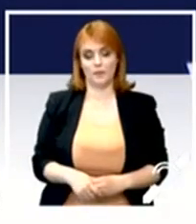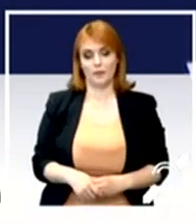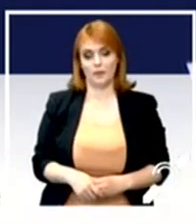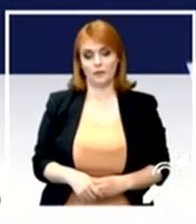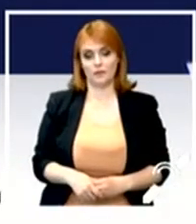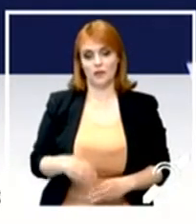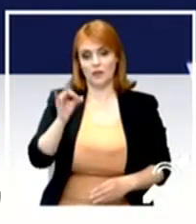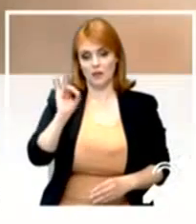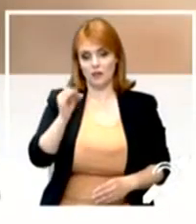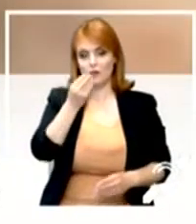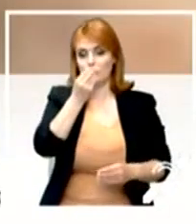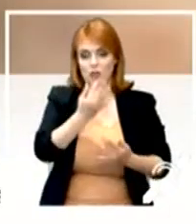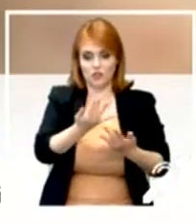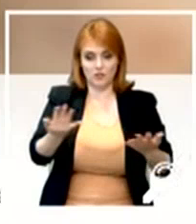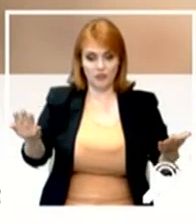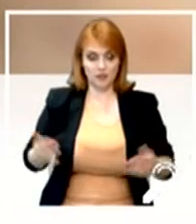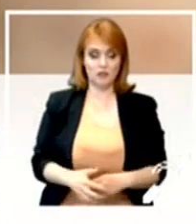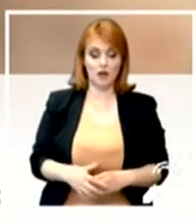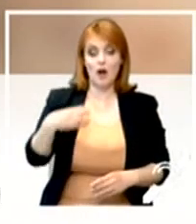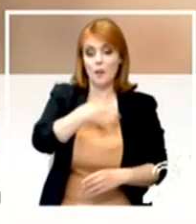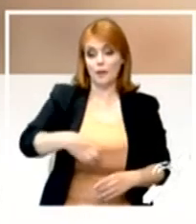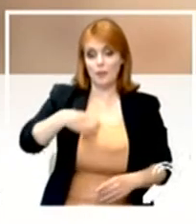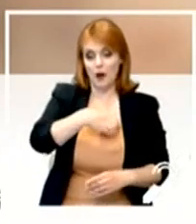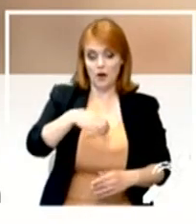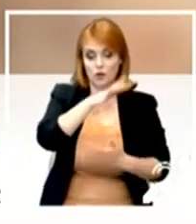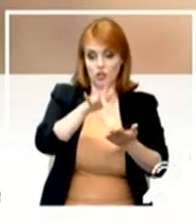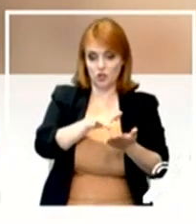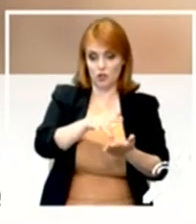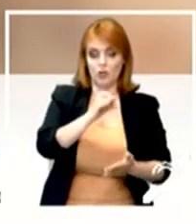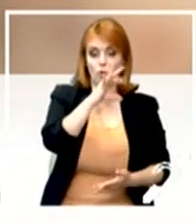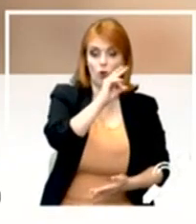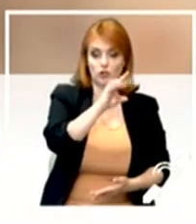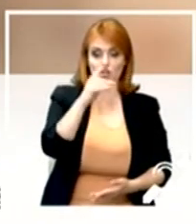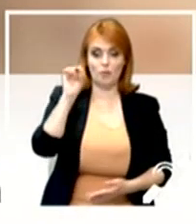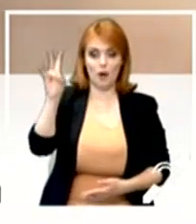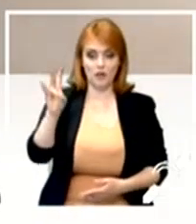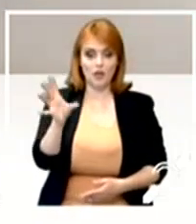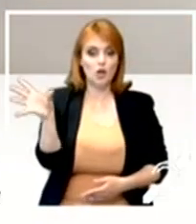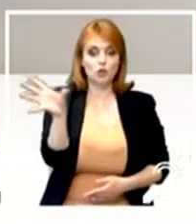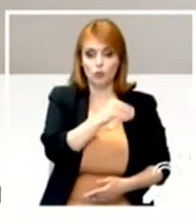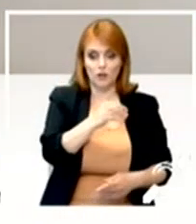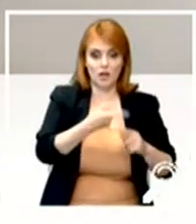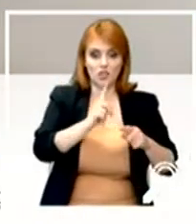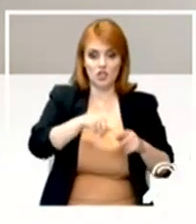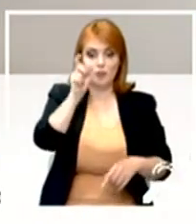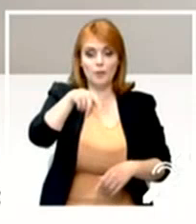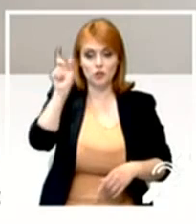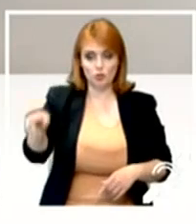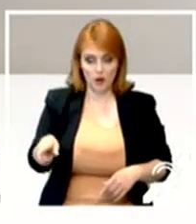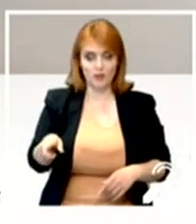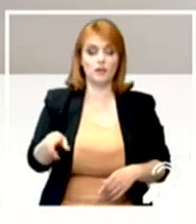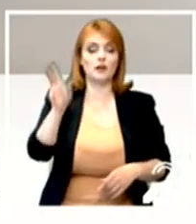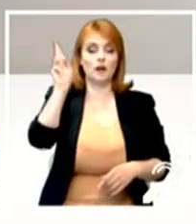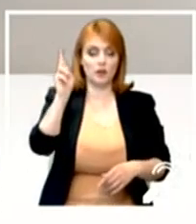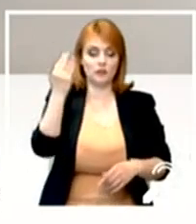de produse alimentare. Primarul Chișinăului, Ion Ceban, a declarat că persoanele cercetate în dosar vor fi suspendate din funcție pe durata anchetei,